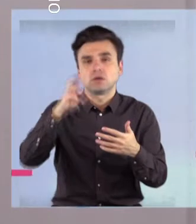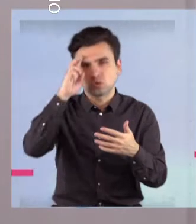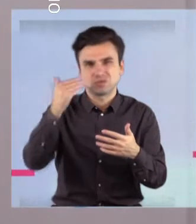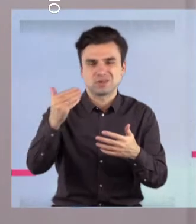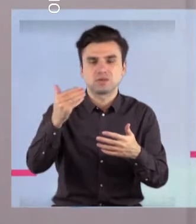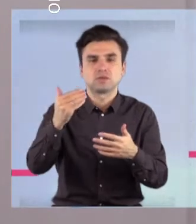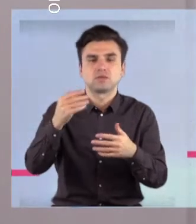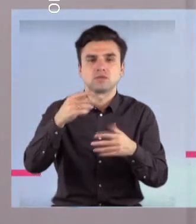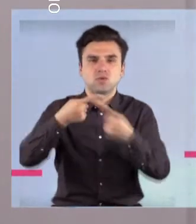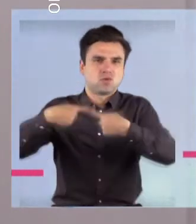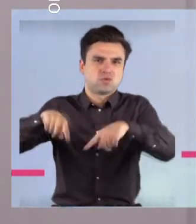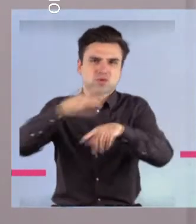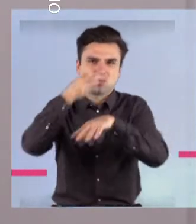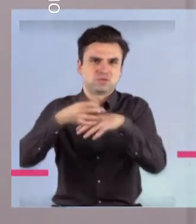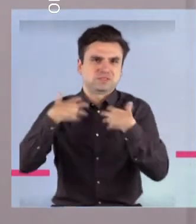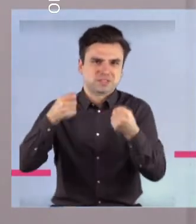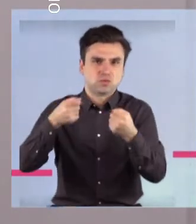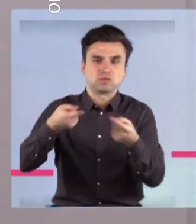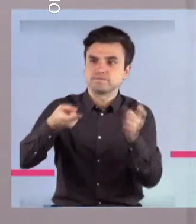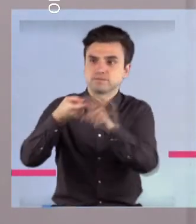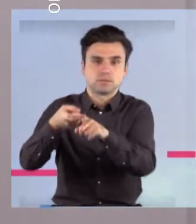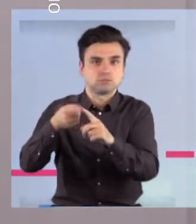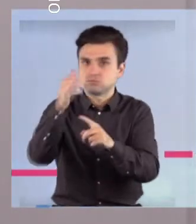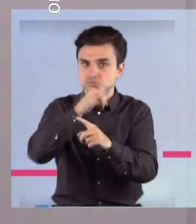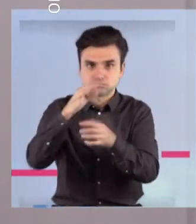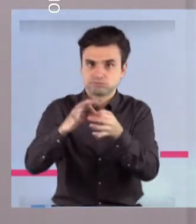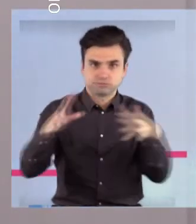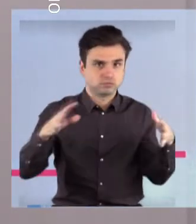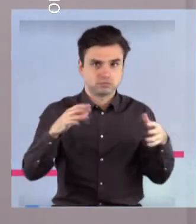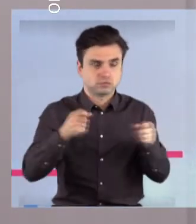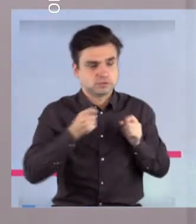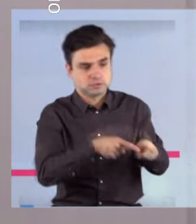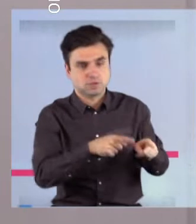упрощение, простота работы и его высокая эффективность позволяют, в общем-то,